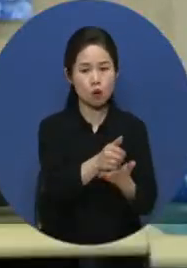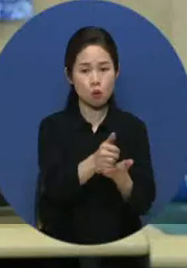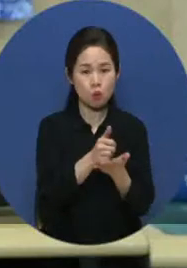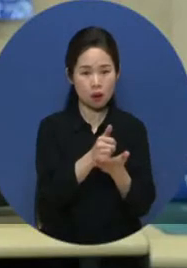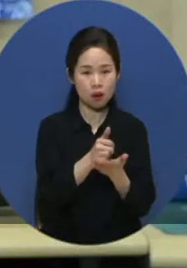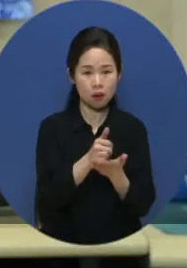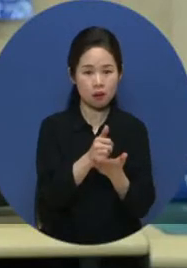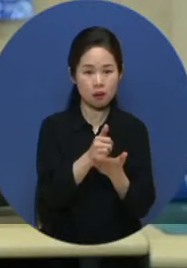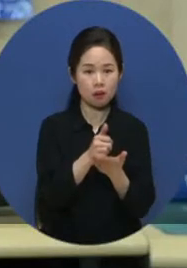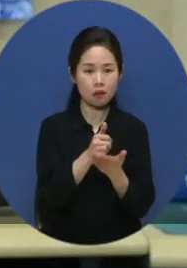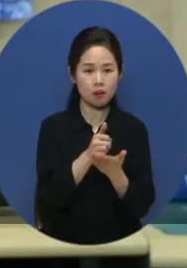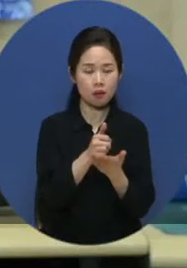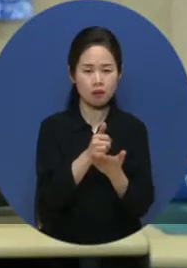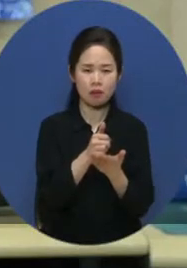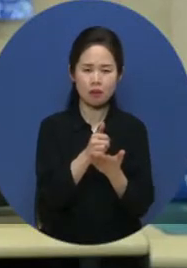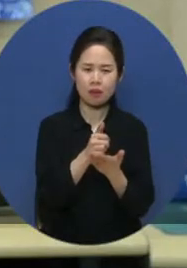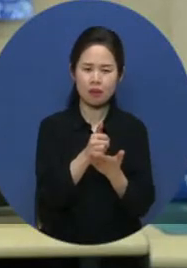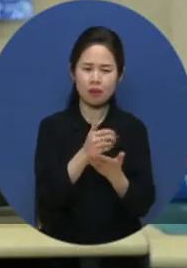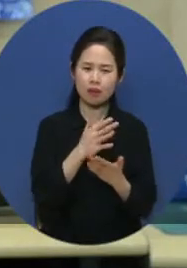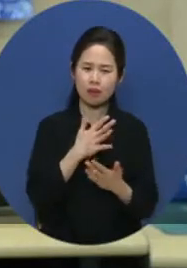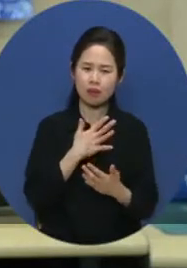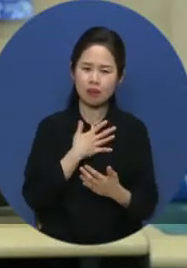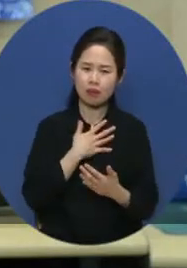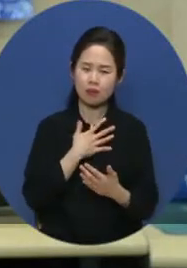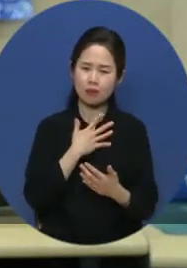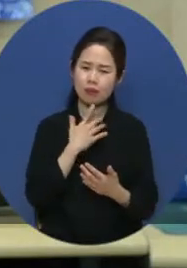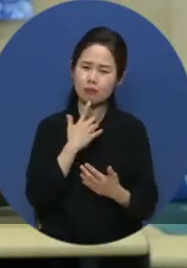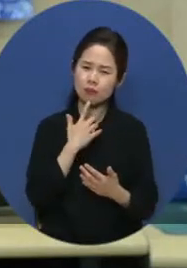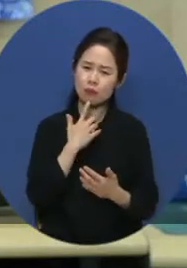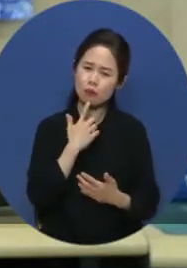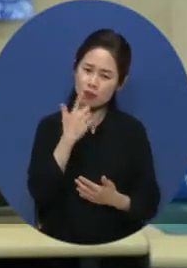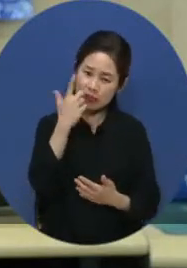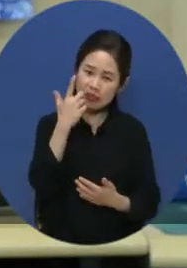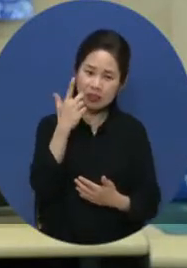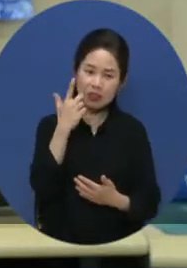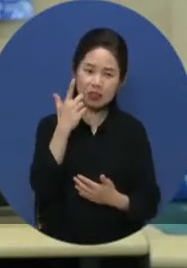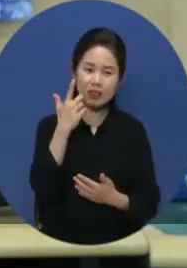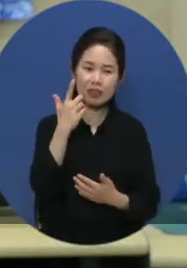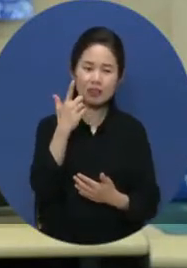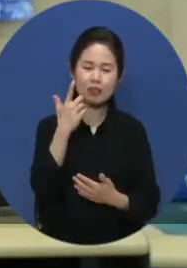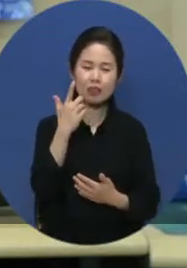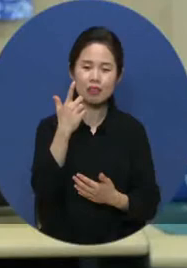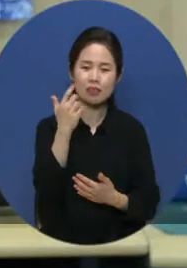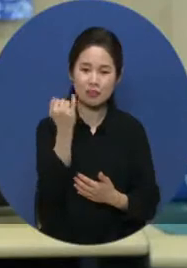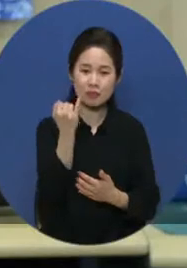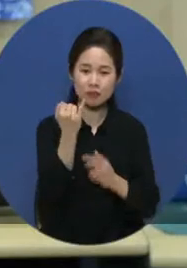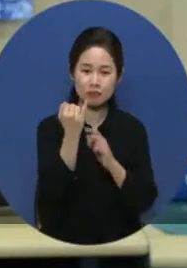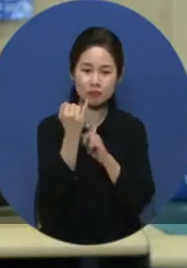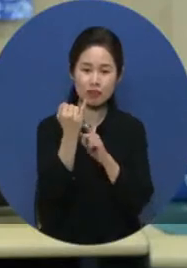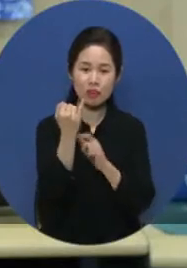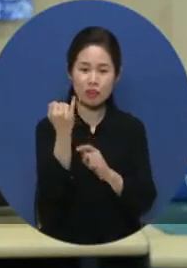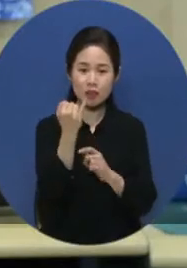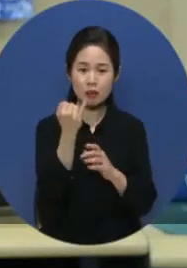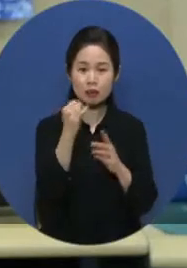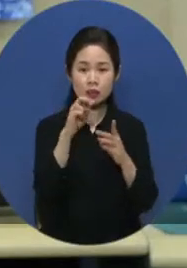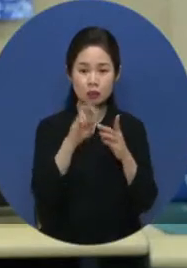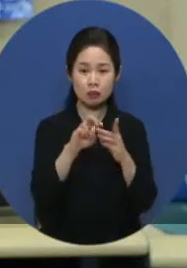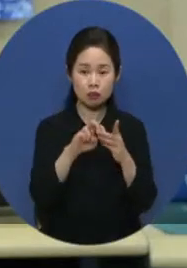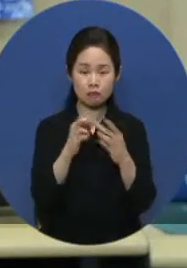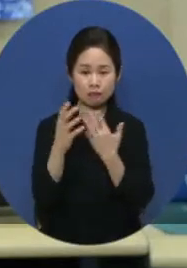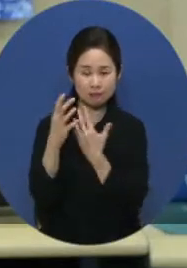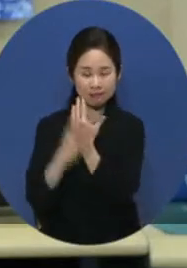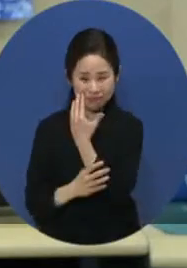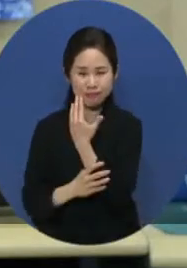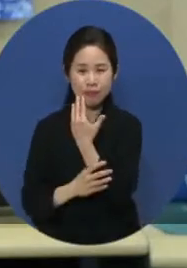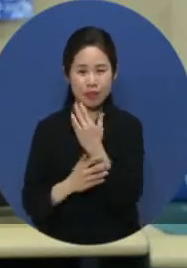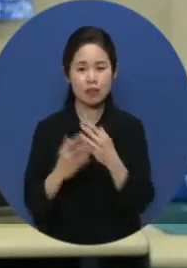가지고 그 저보다 한 6살 정도 많은 한 아이 엄마분은 여성 센터에 가셔서 강의도 하시고,